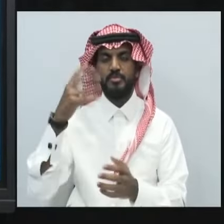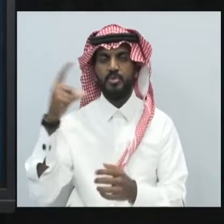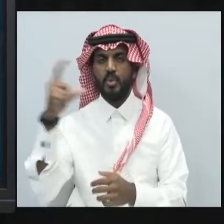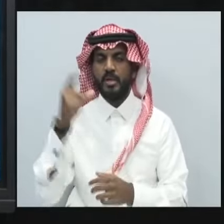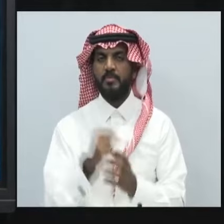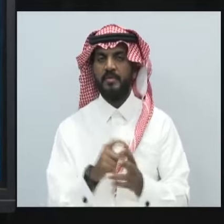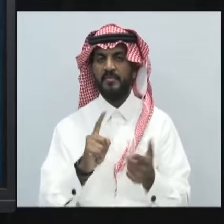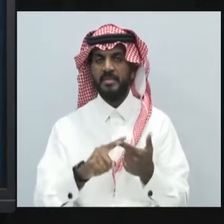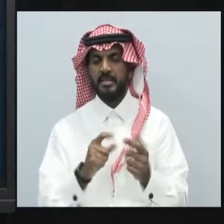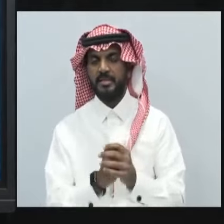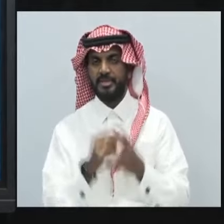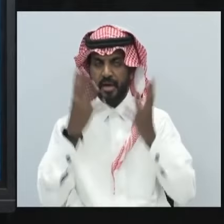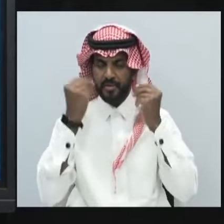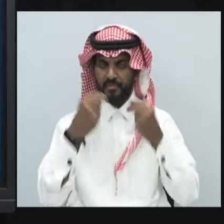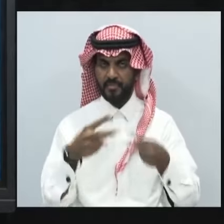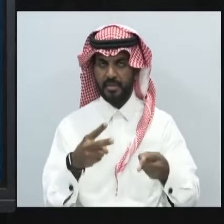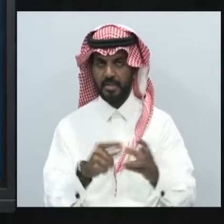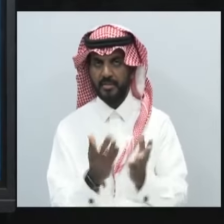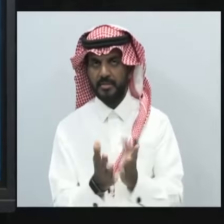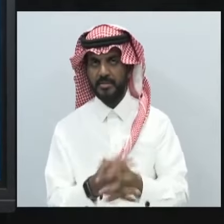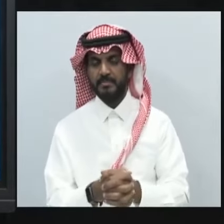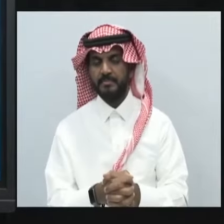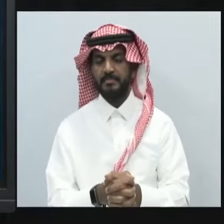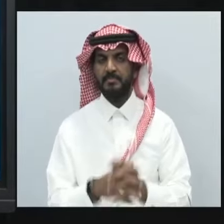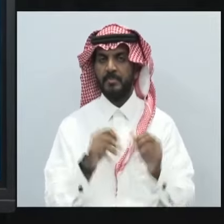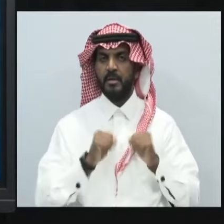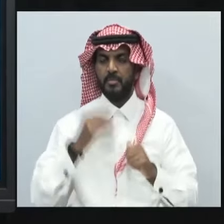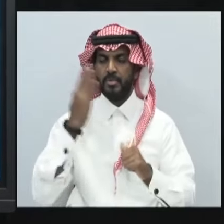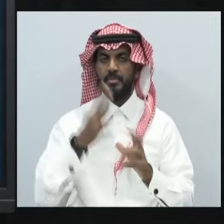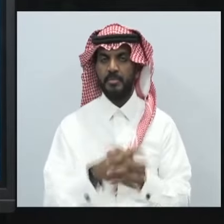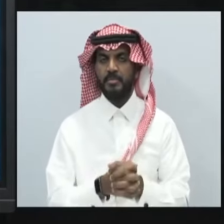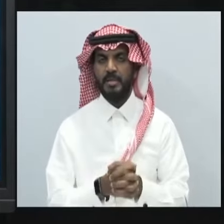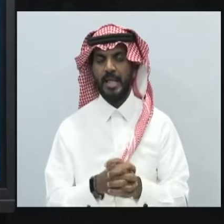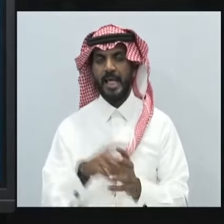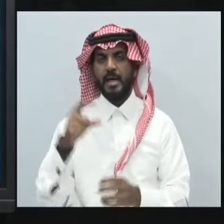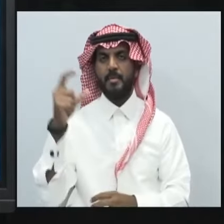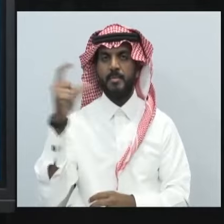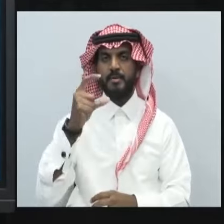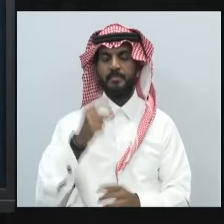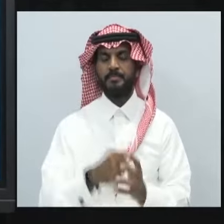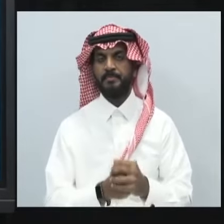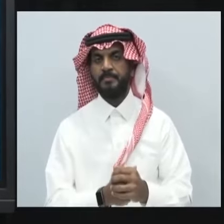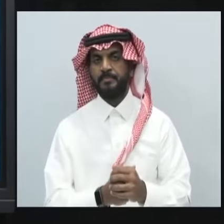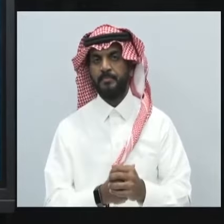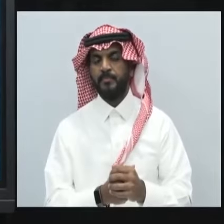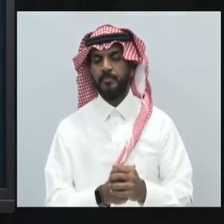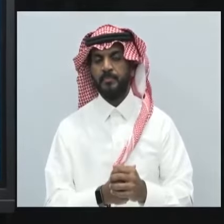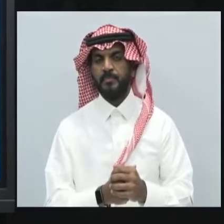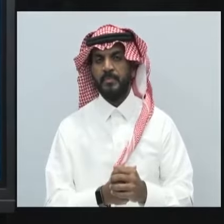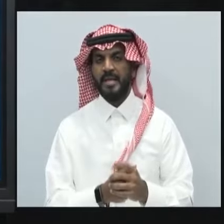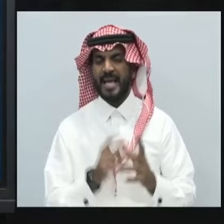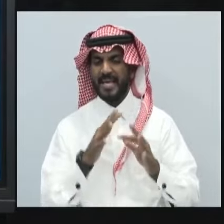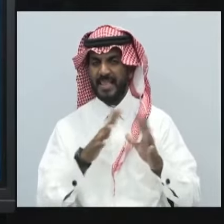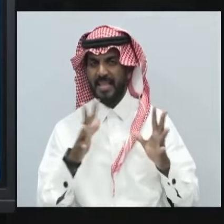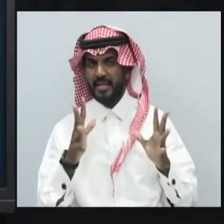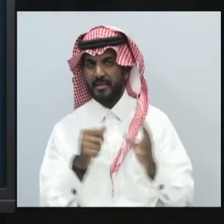الثاني تعرفنا في بدايه هذا الدرس طالبتي على القمر وتعرفنا على اكثر